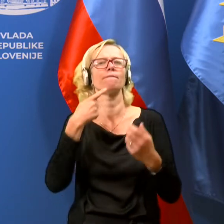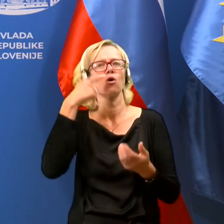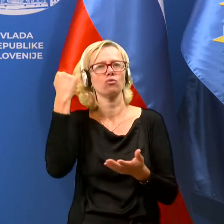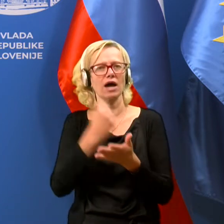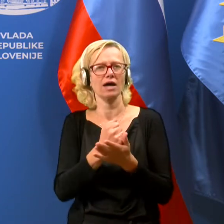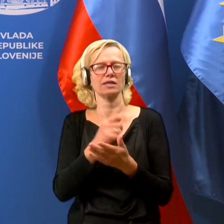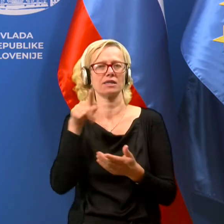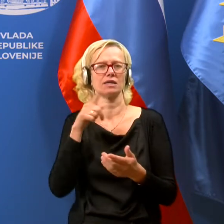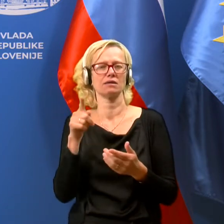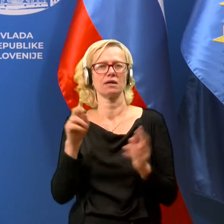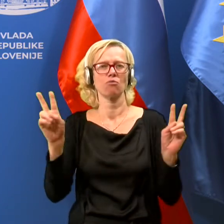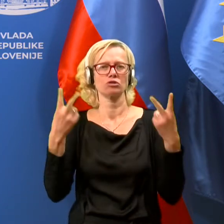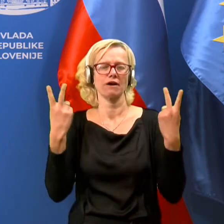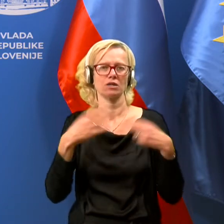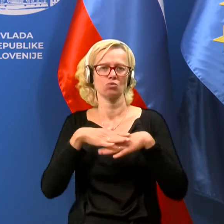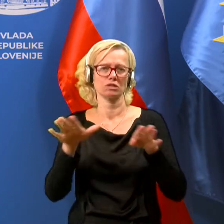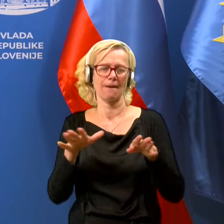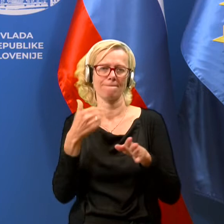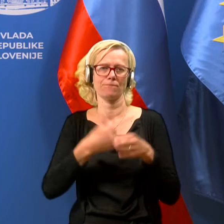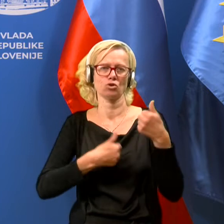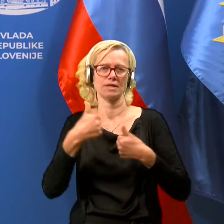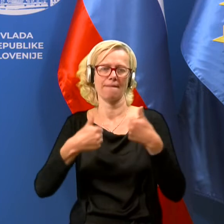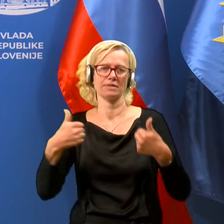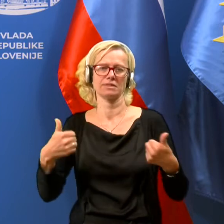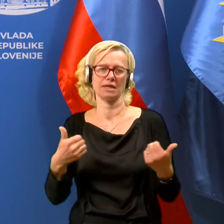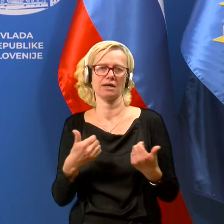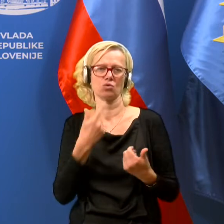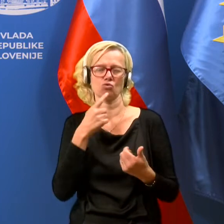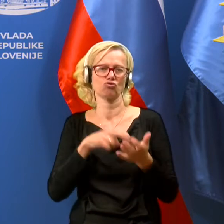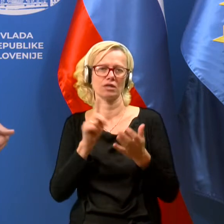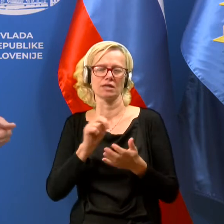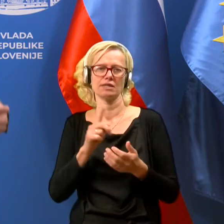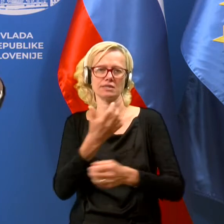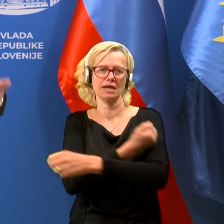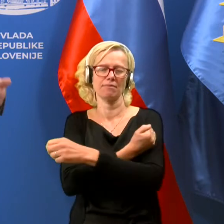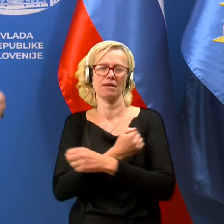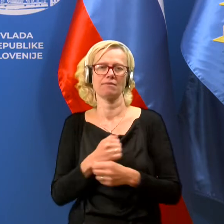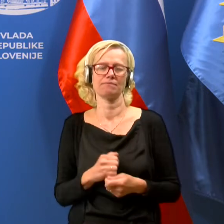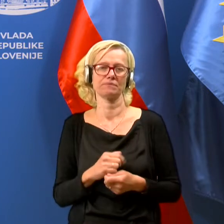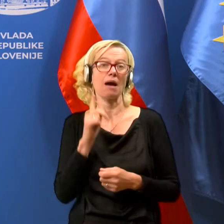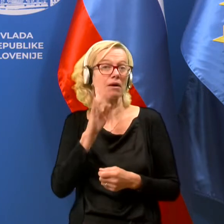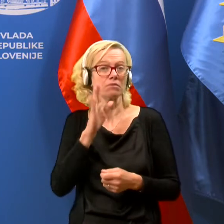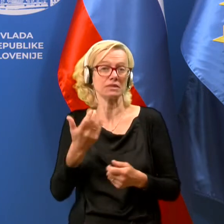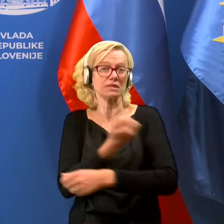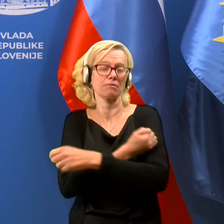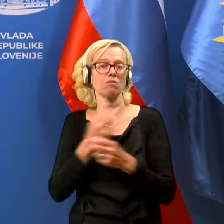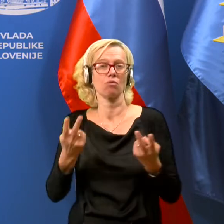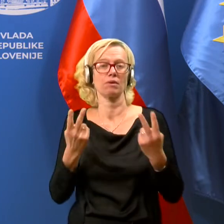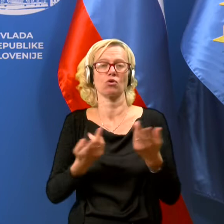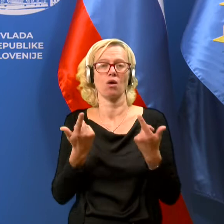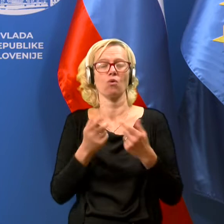in pozvati vse posameznike, ki niso cepljeni, pa bi s cepljenjem lahko pomembno vplivali